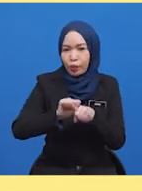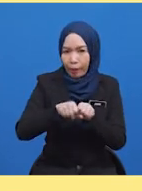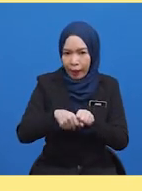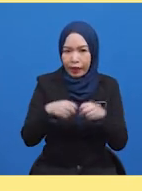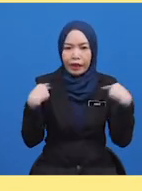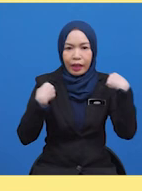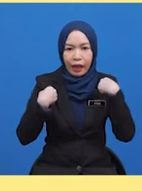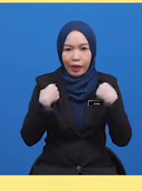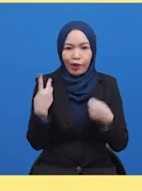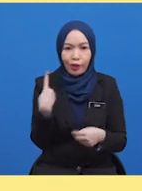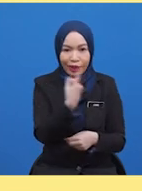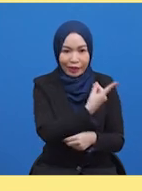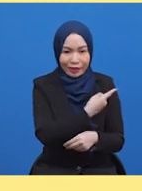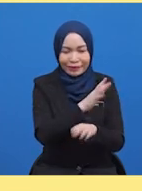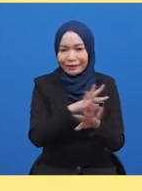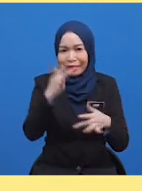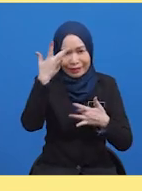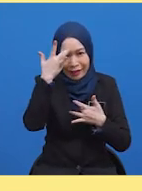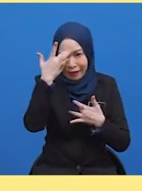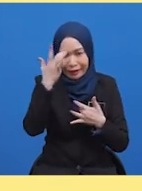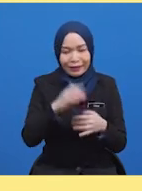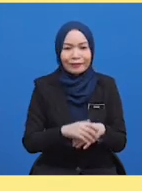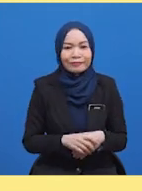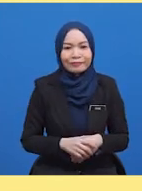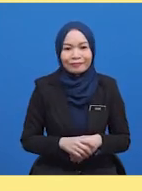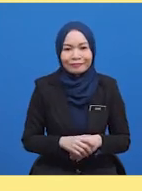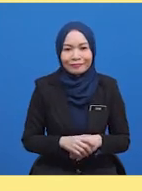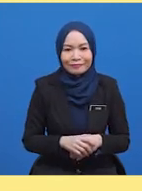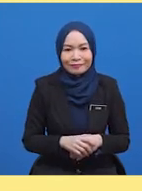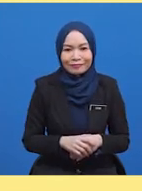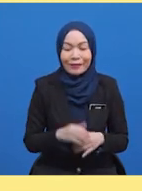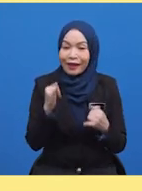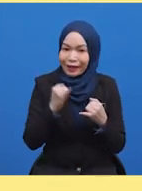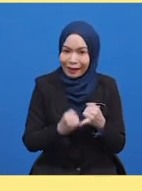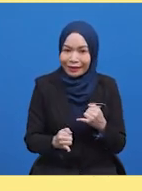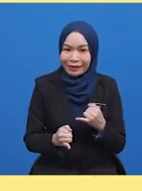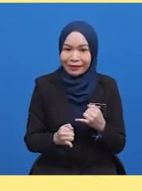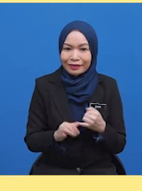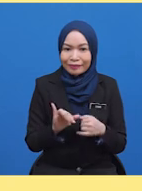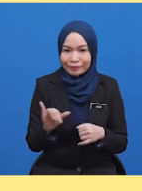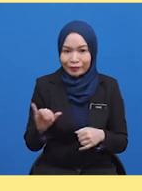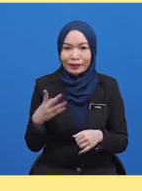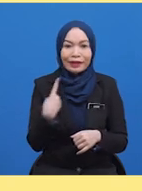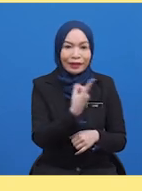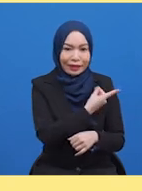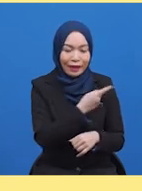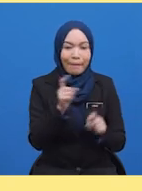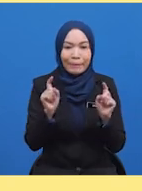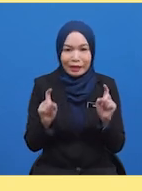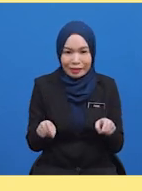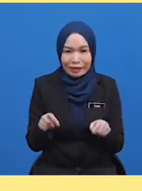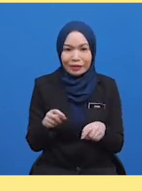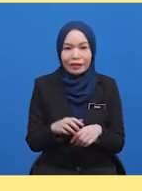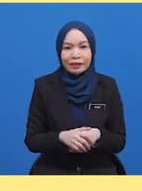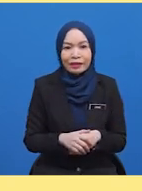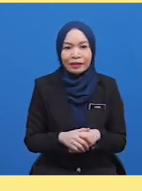kita tidak terdedah dengan risiko berbagai penyakit akhir sekali kita perlu lah